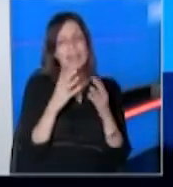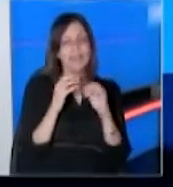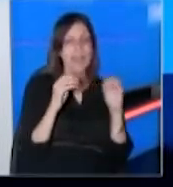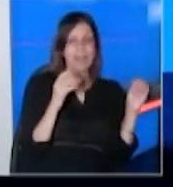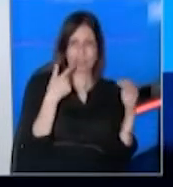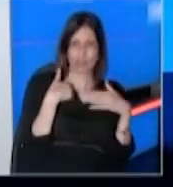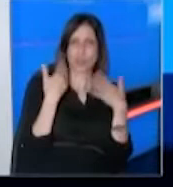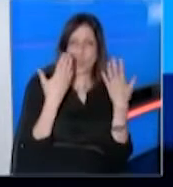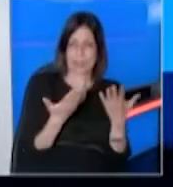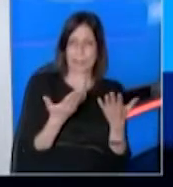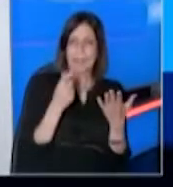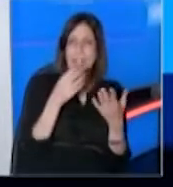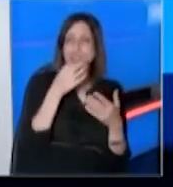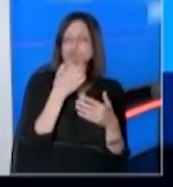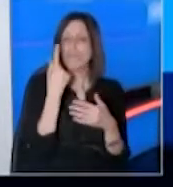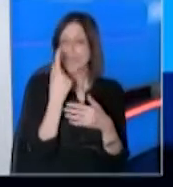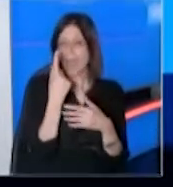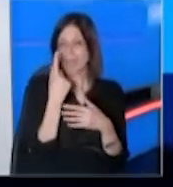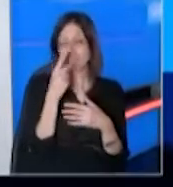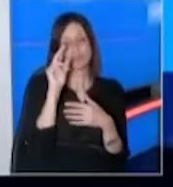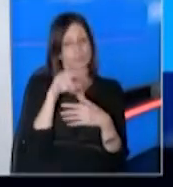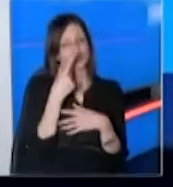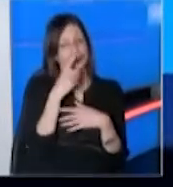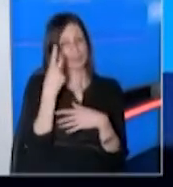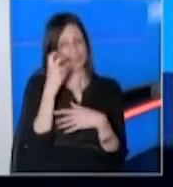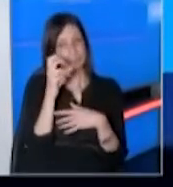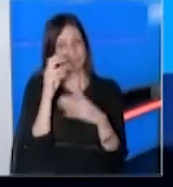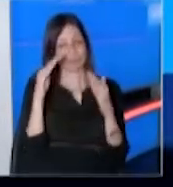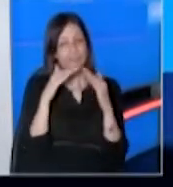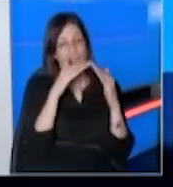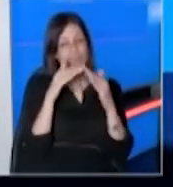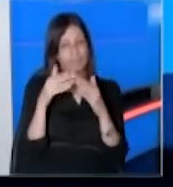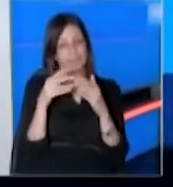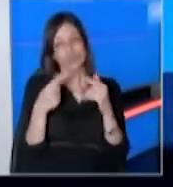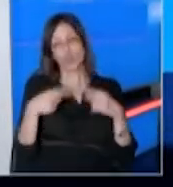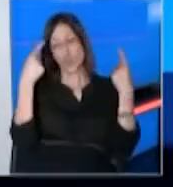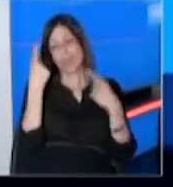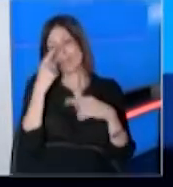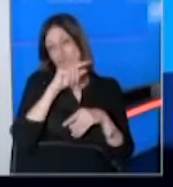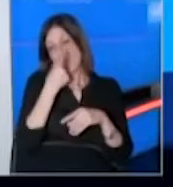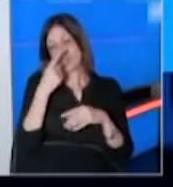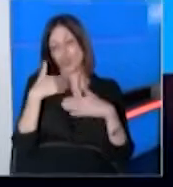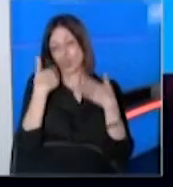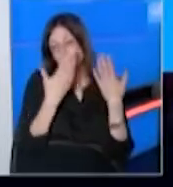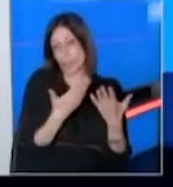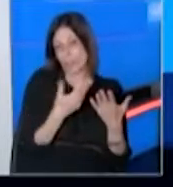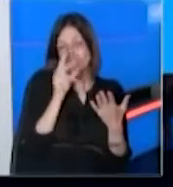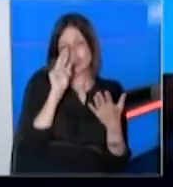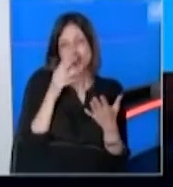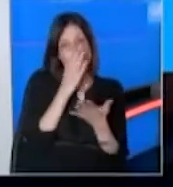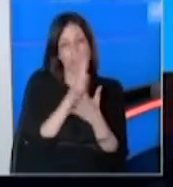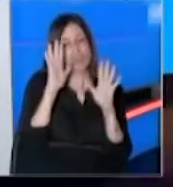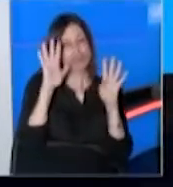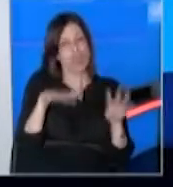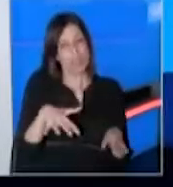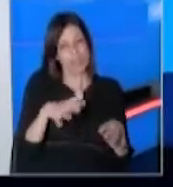שנותנים, ואני אראה אחר כך, ליישוב אחד, שיש בו 120 בתי אב, ביום אחד, בתוך שעה אחת, נותנים להם, שיש להם כבר